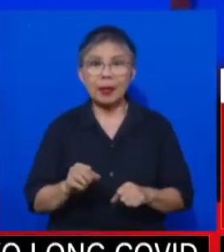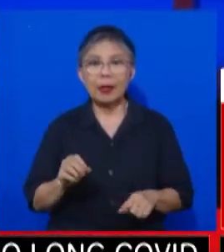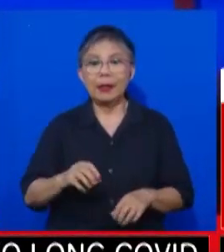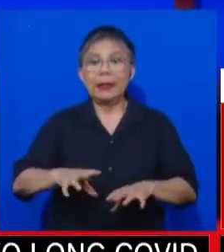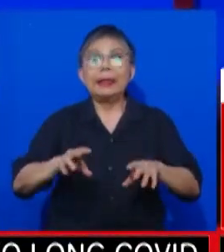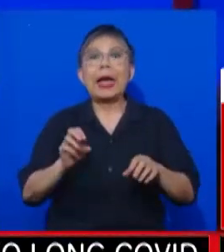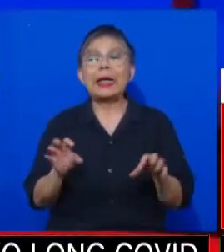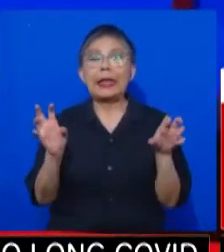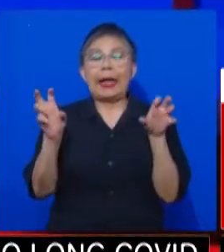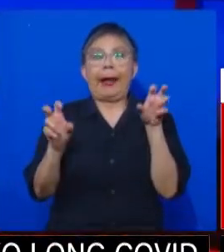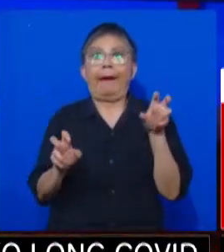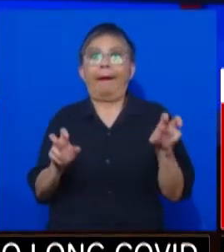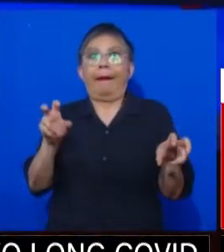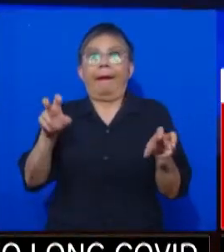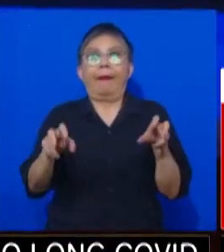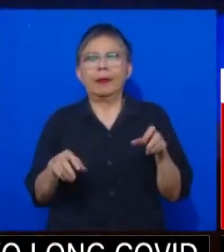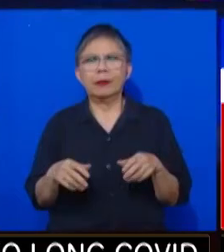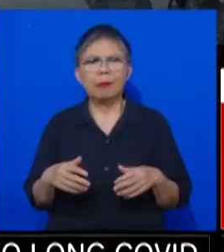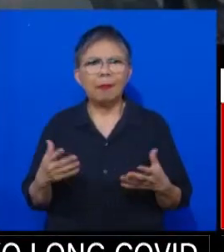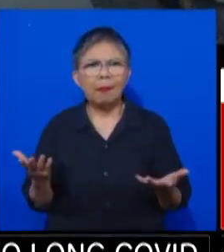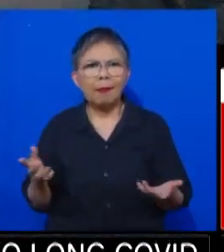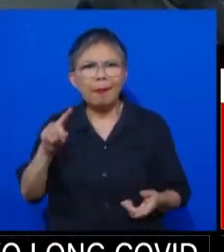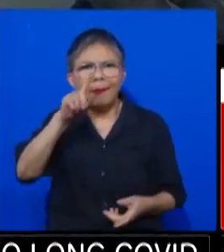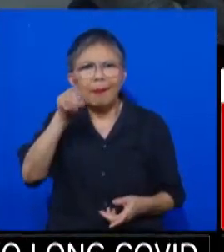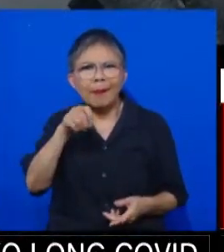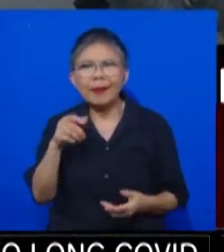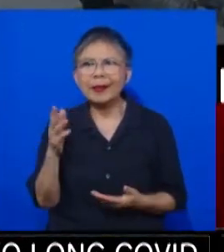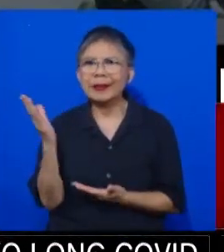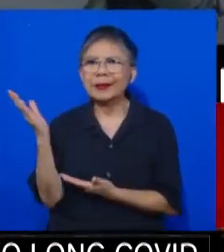dinosaurus. Kok bisa? Kita lihat yuk.